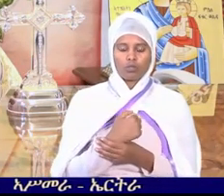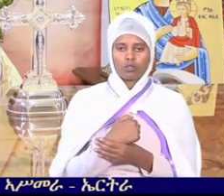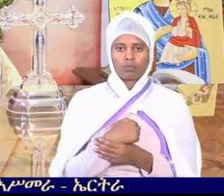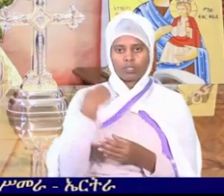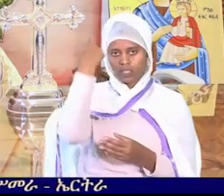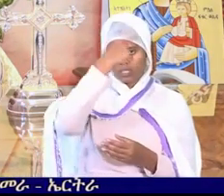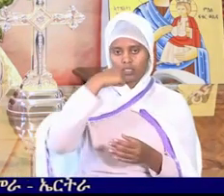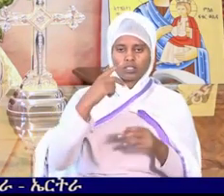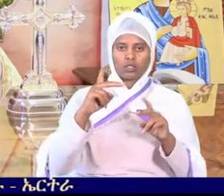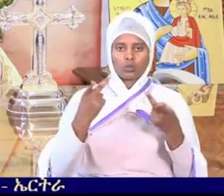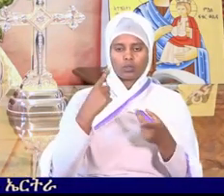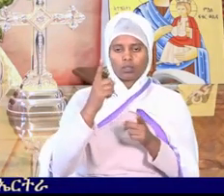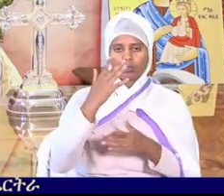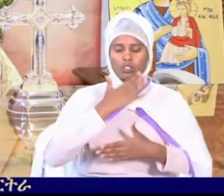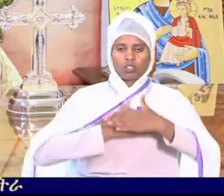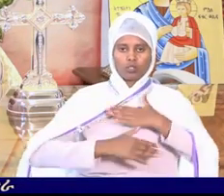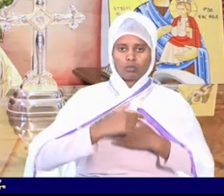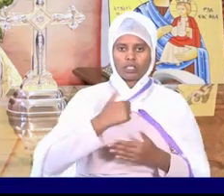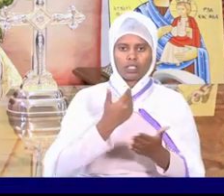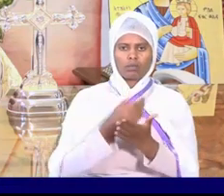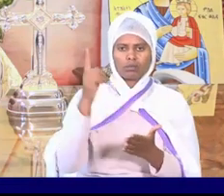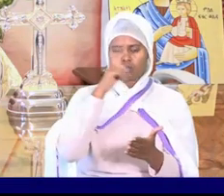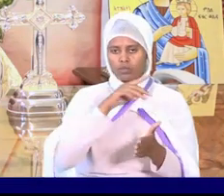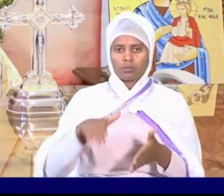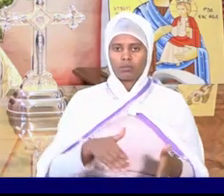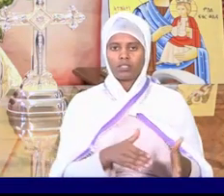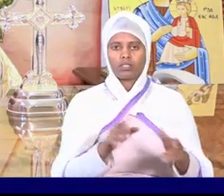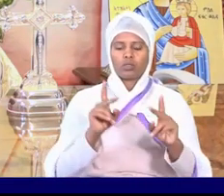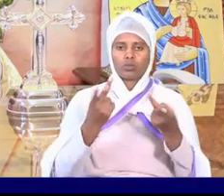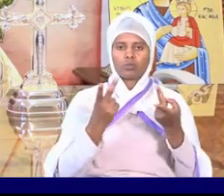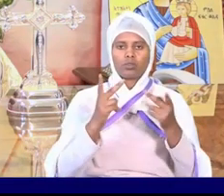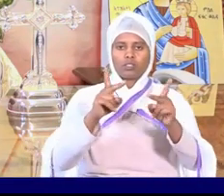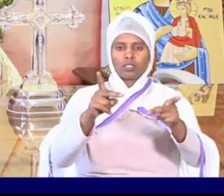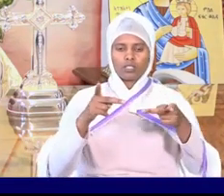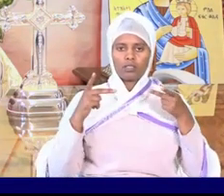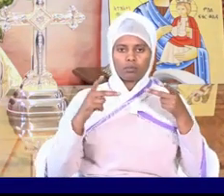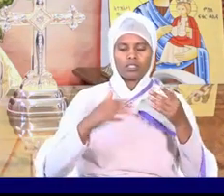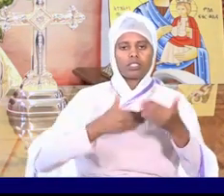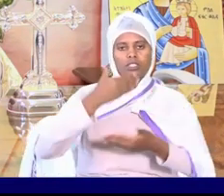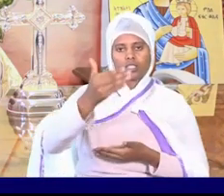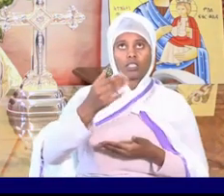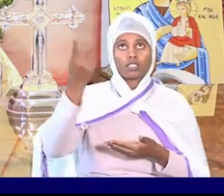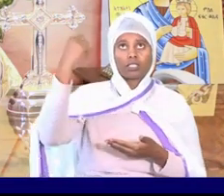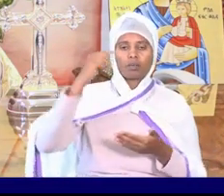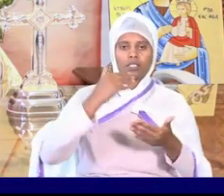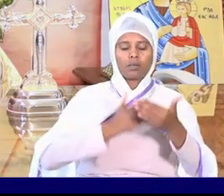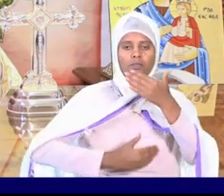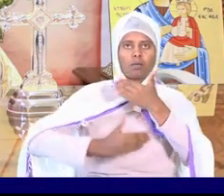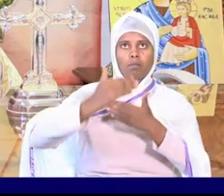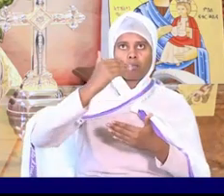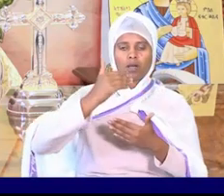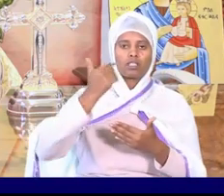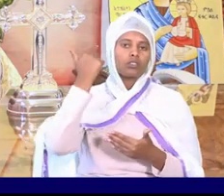እንተለመኑ ገፀይ እውን እንተደለዩ ካብ ክፉእ መንገዲ እውን እንተተመልሱ ሽዑ ኣነ ካብ